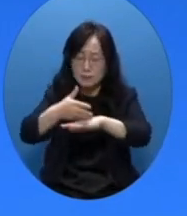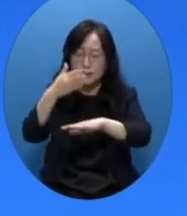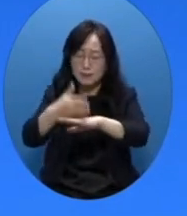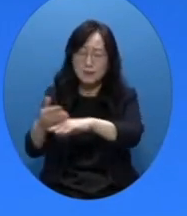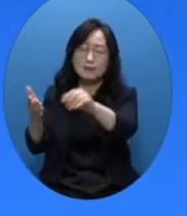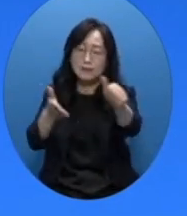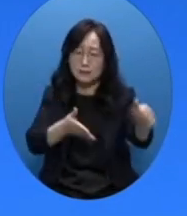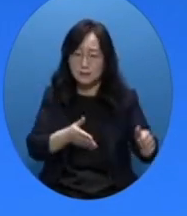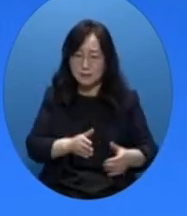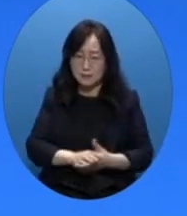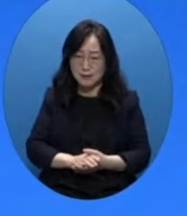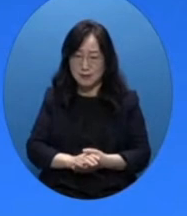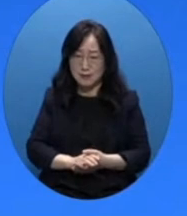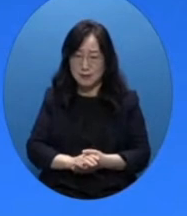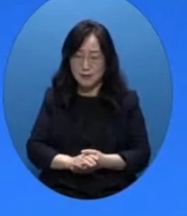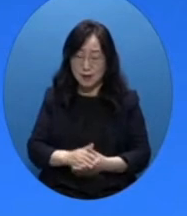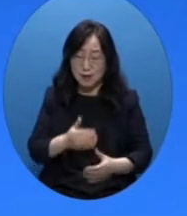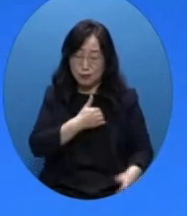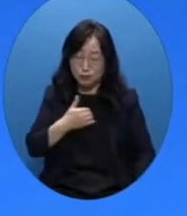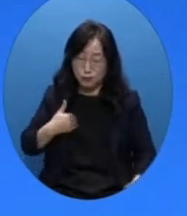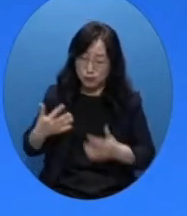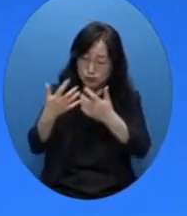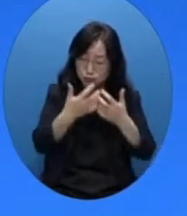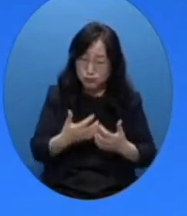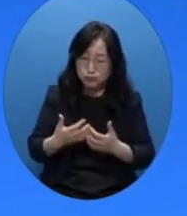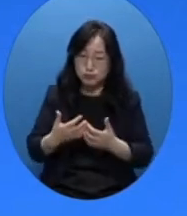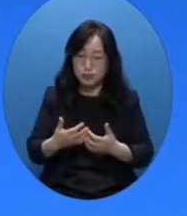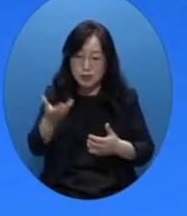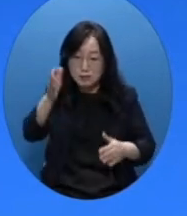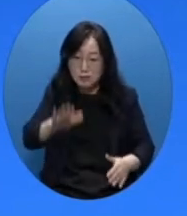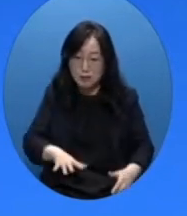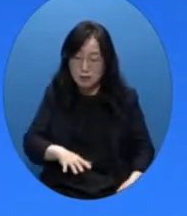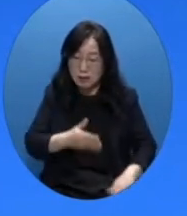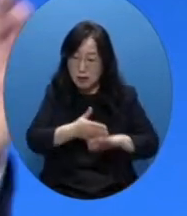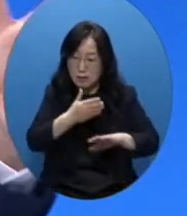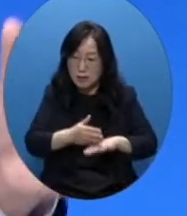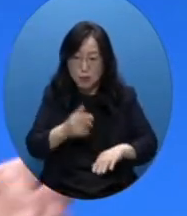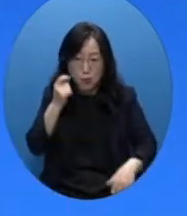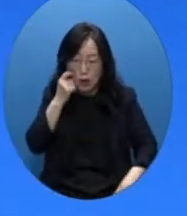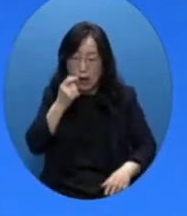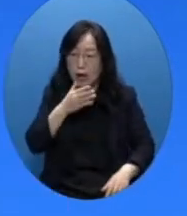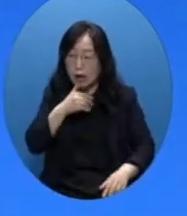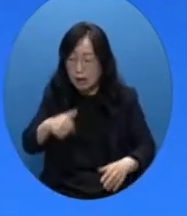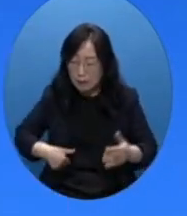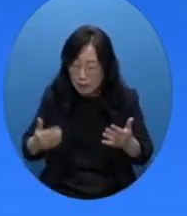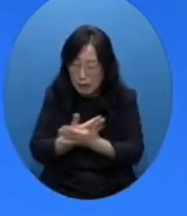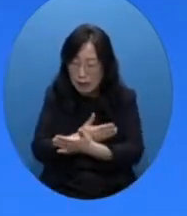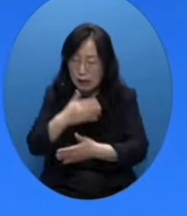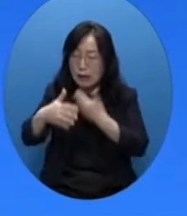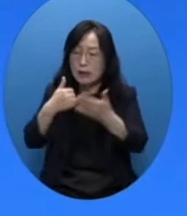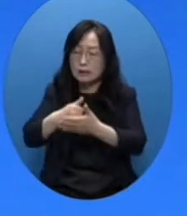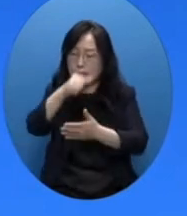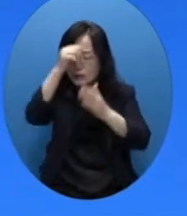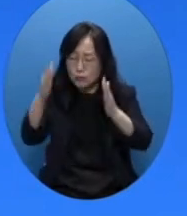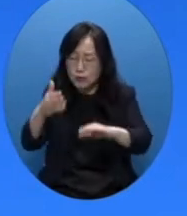됩니다. 풍요로움 속에 우리가 감사를 잃어버렸던 것을 회개하고 주님 나 일생 나가도록 감사하며